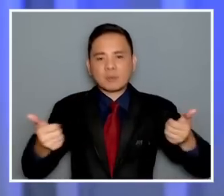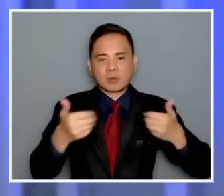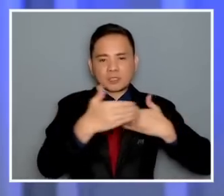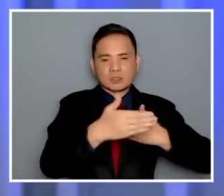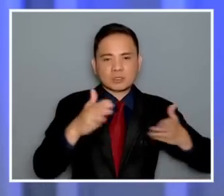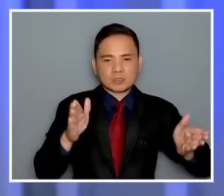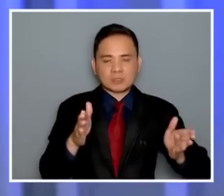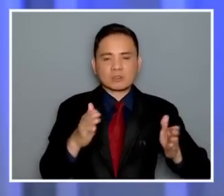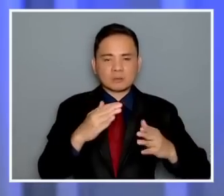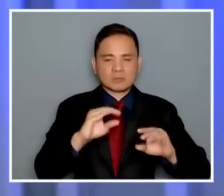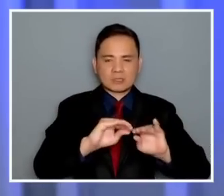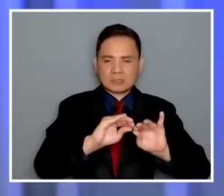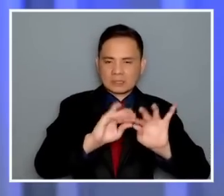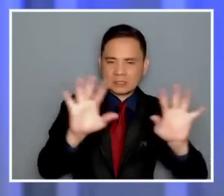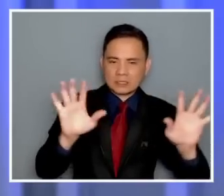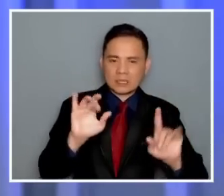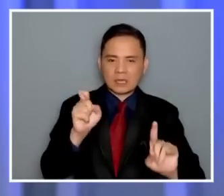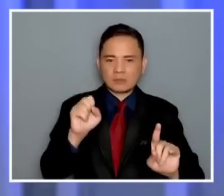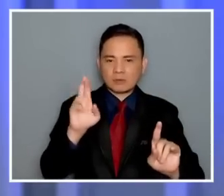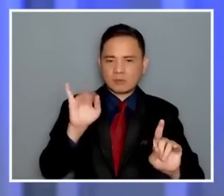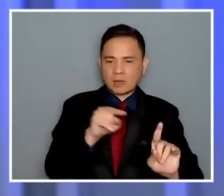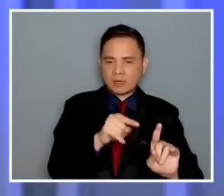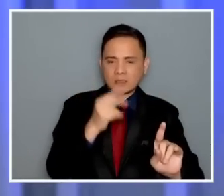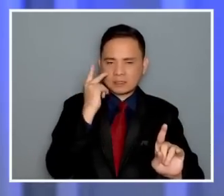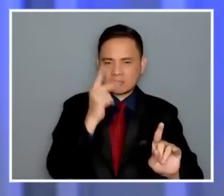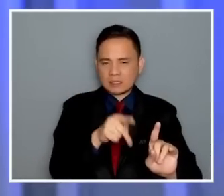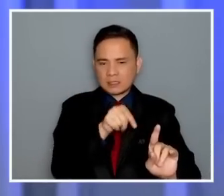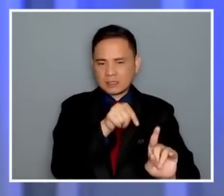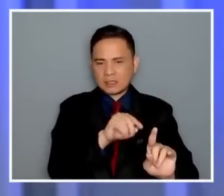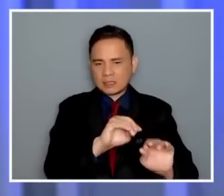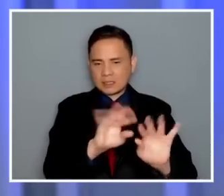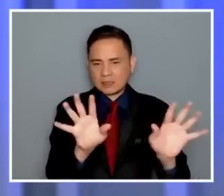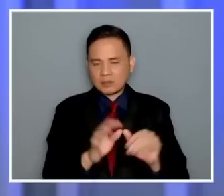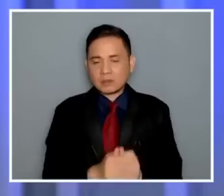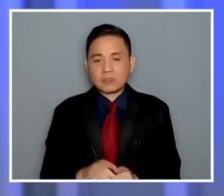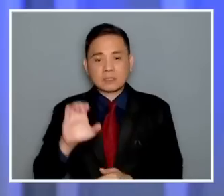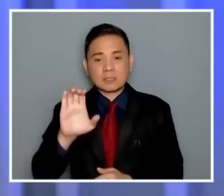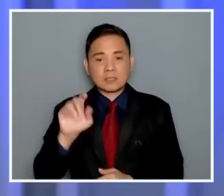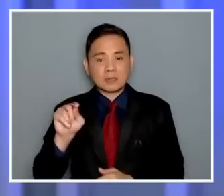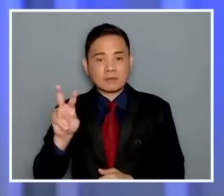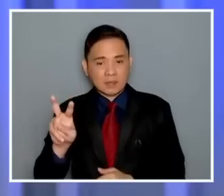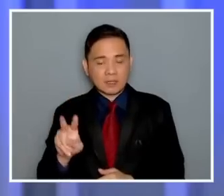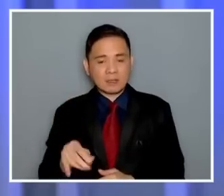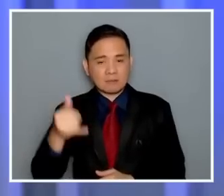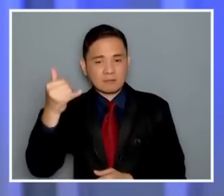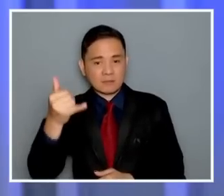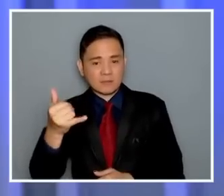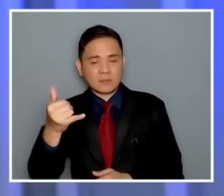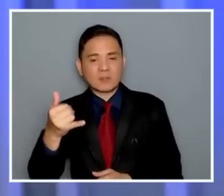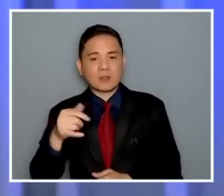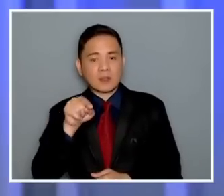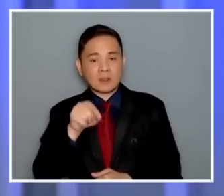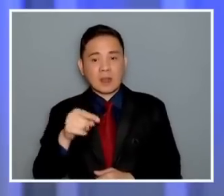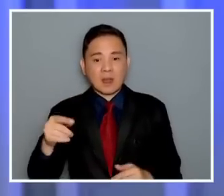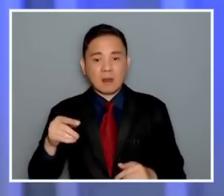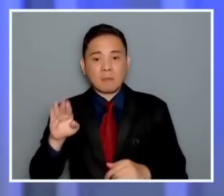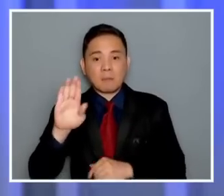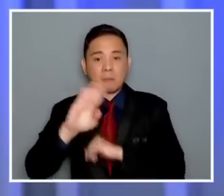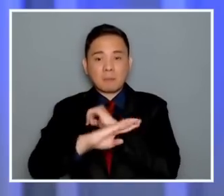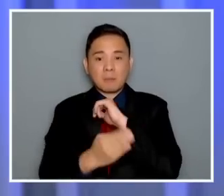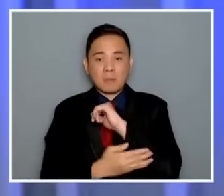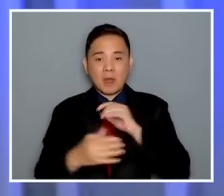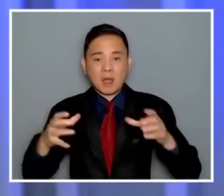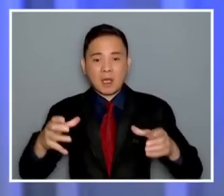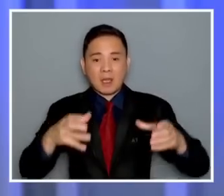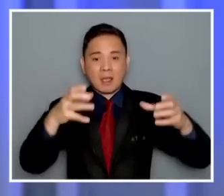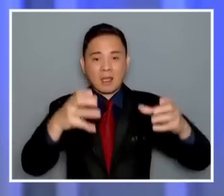malinaw na makita ng x-ray operator. Makikita rin umano sa CCTV na patayong inilagay ng estudyante ang bag imbis na